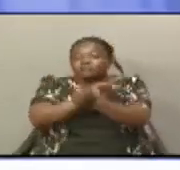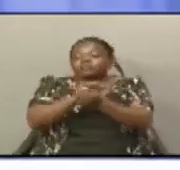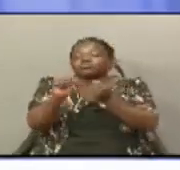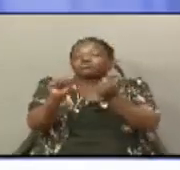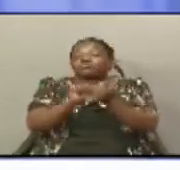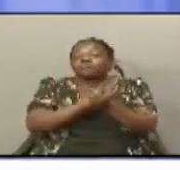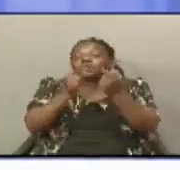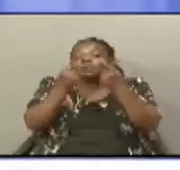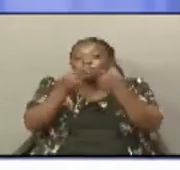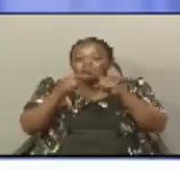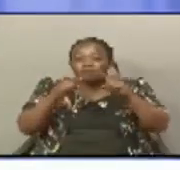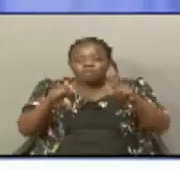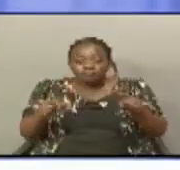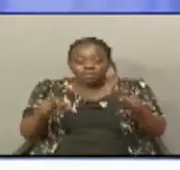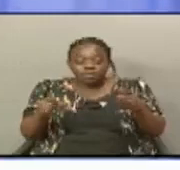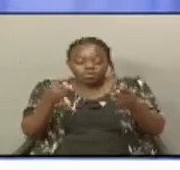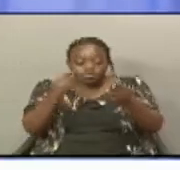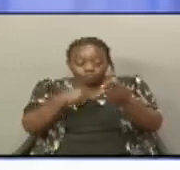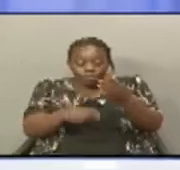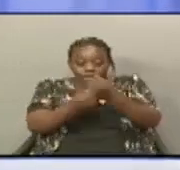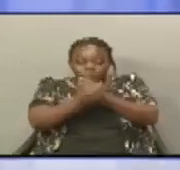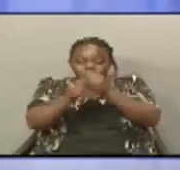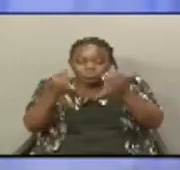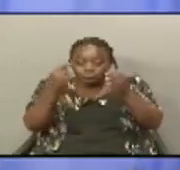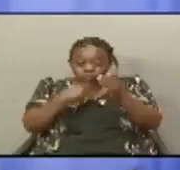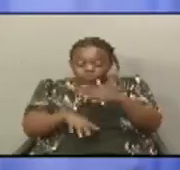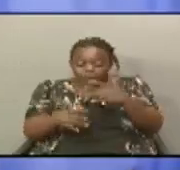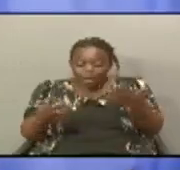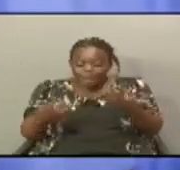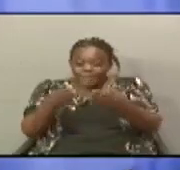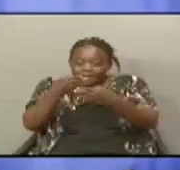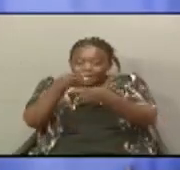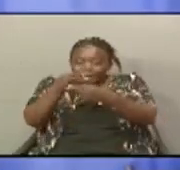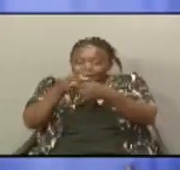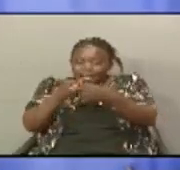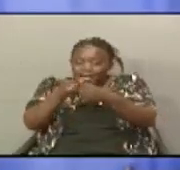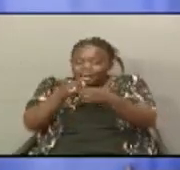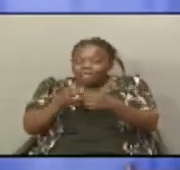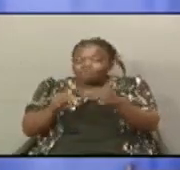naye ekyamutaasa akaso kiraka ke yakozesa